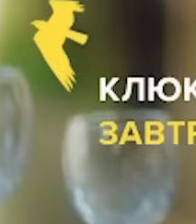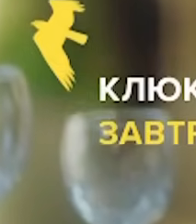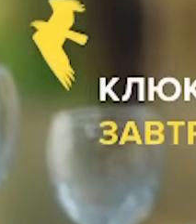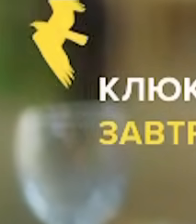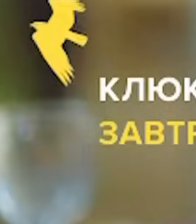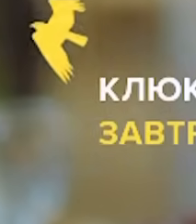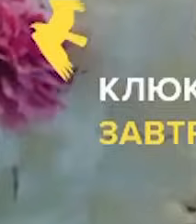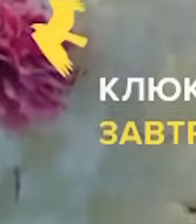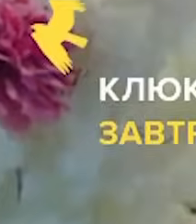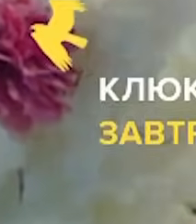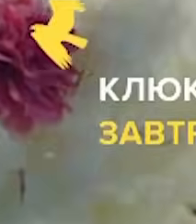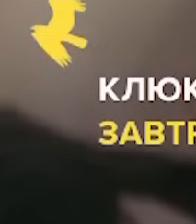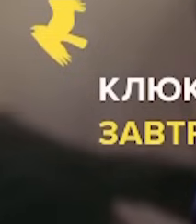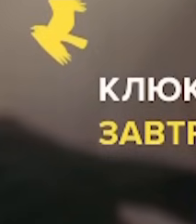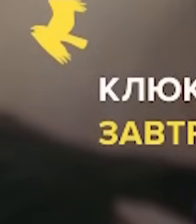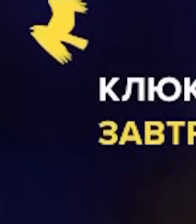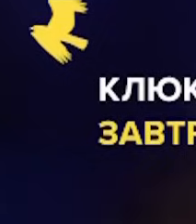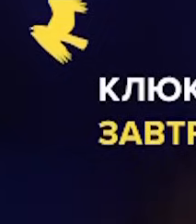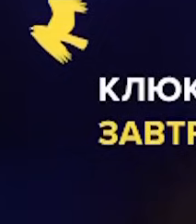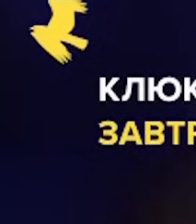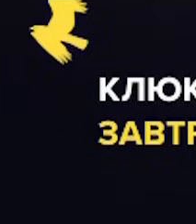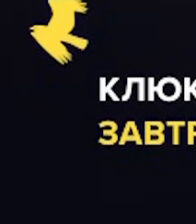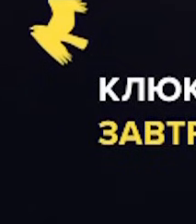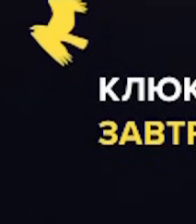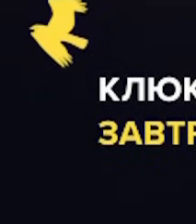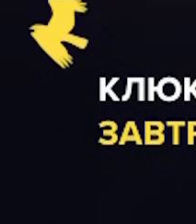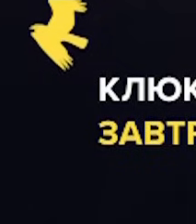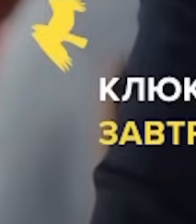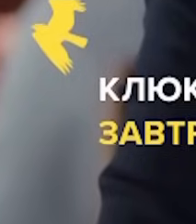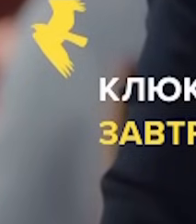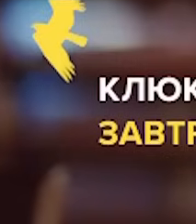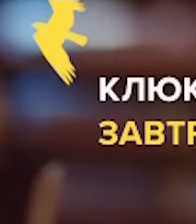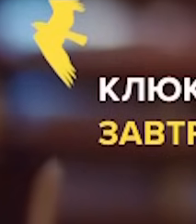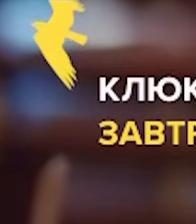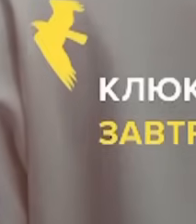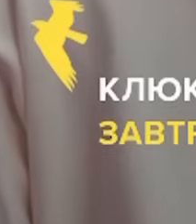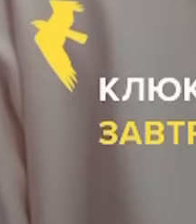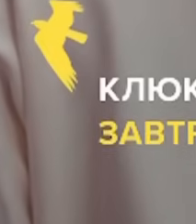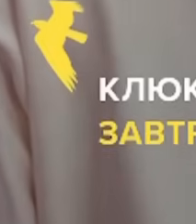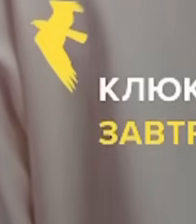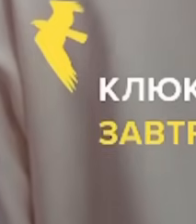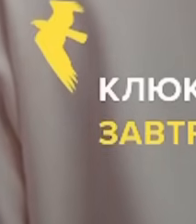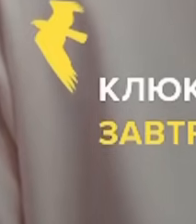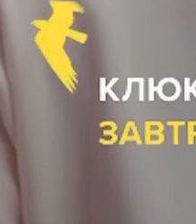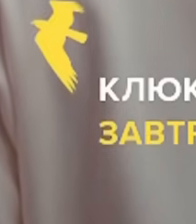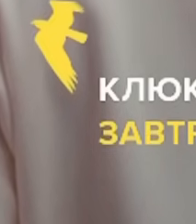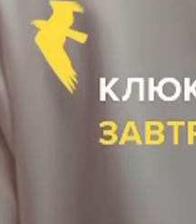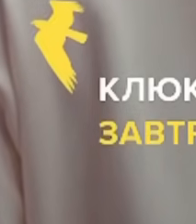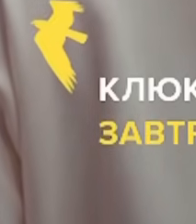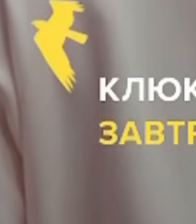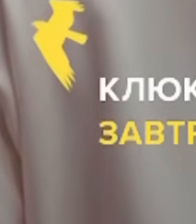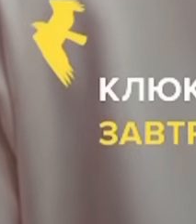притворства, новые подозрения и неожиданный вывод. Придется вас женить. Мужчинам можно все, а